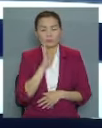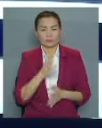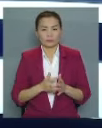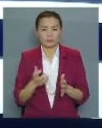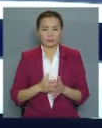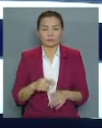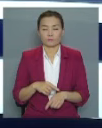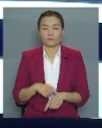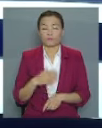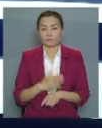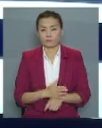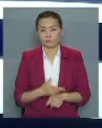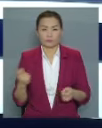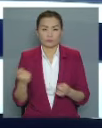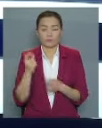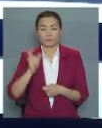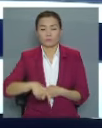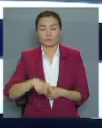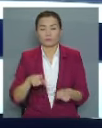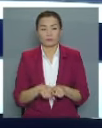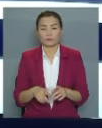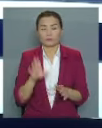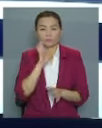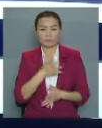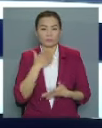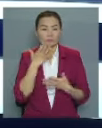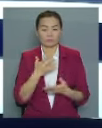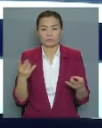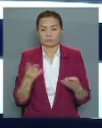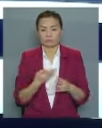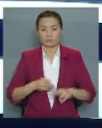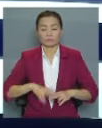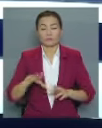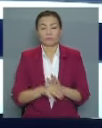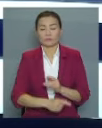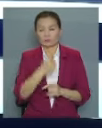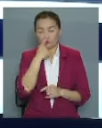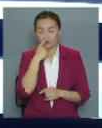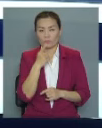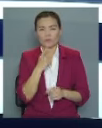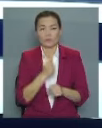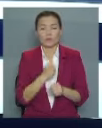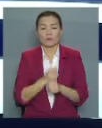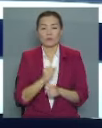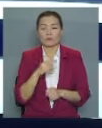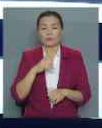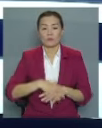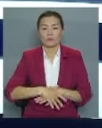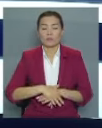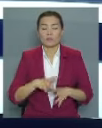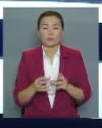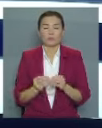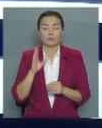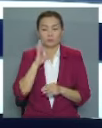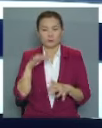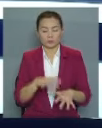тапшылығын сезініп отыр. Мал түгел адам баласына жететін тұщы су керек. Қыстақтарына жақын жерден жүріп жатқан Астрахань Маңғышлақ су